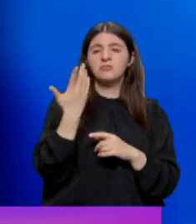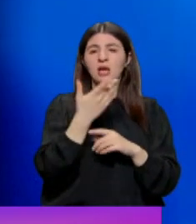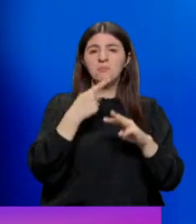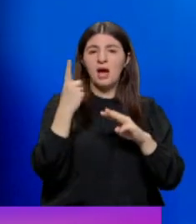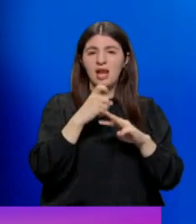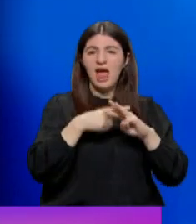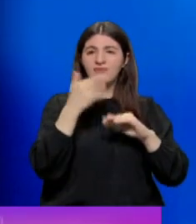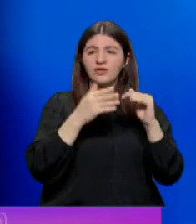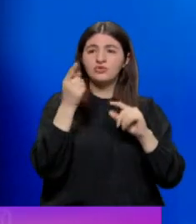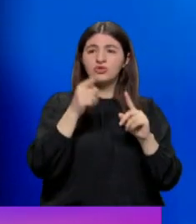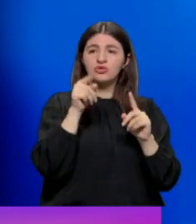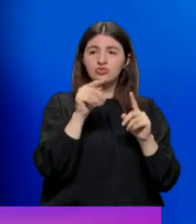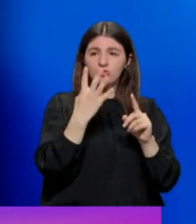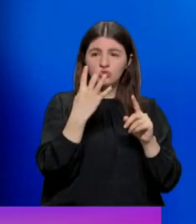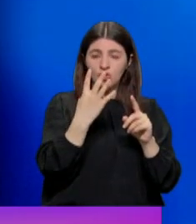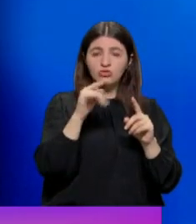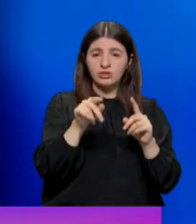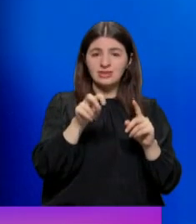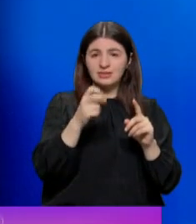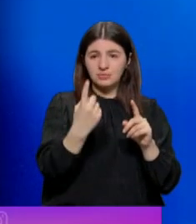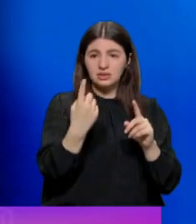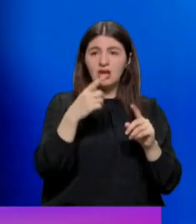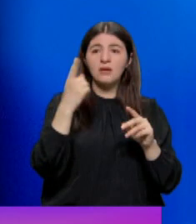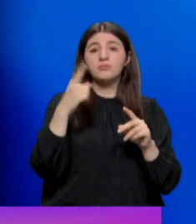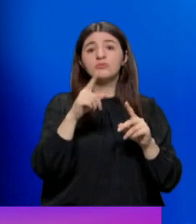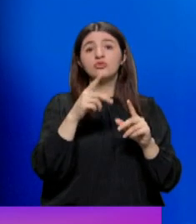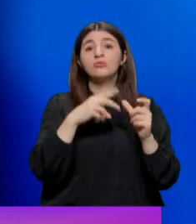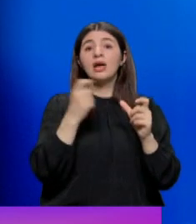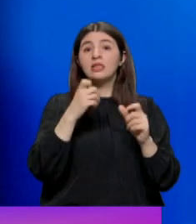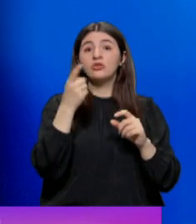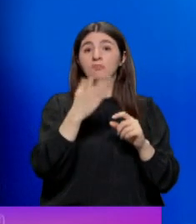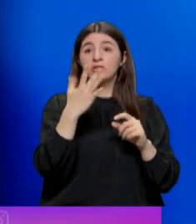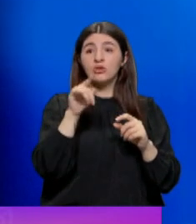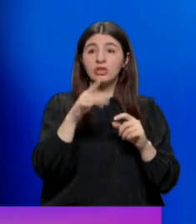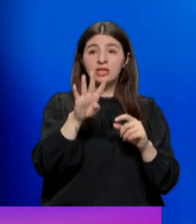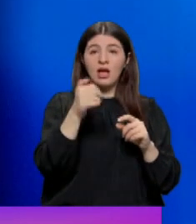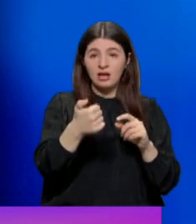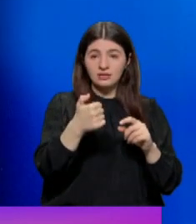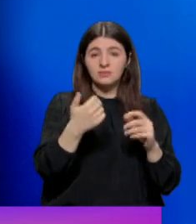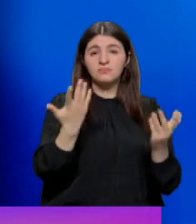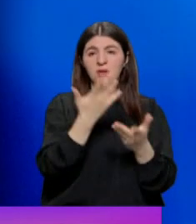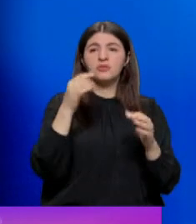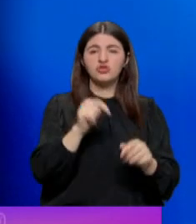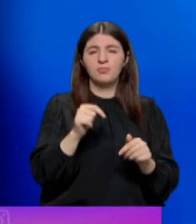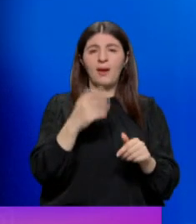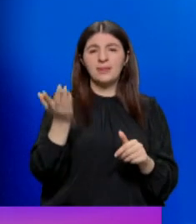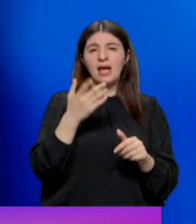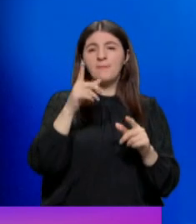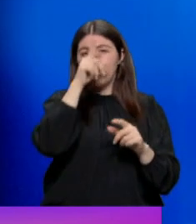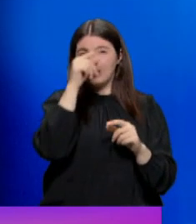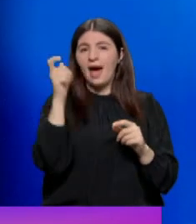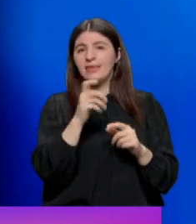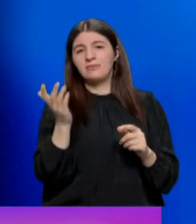enflasyon %4.81. Şubat ayında aylık enflasyon %5.46. Şimdi Mart